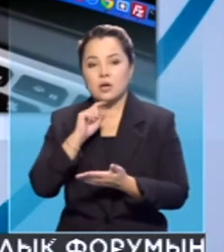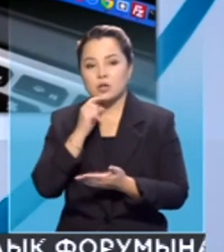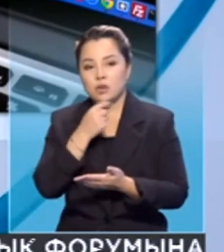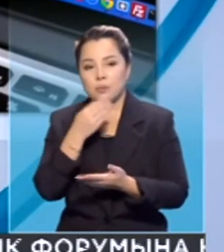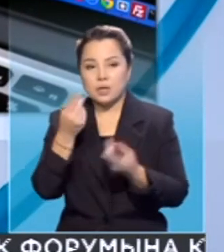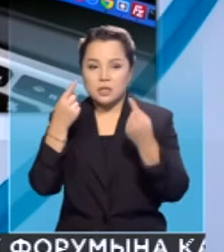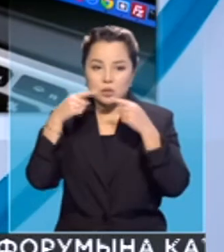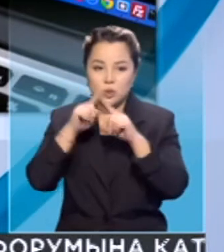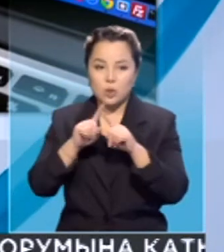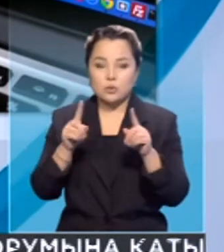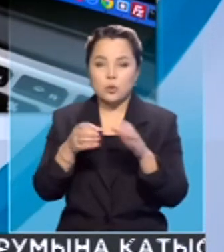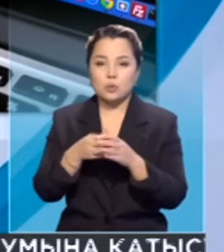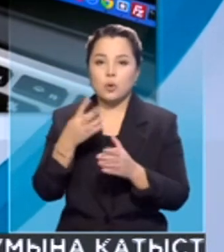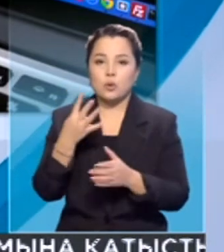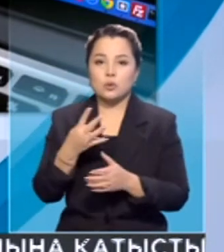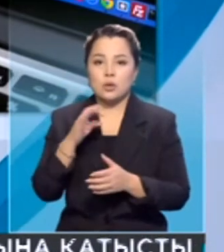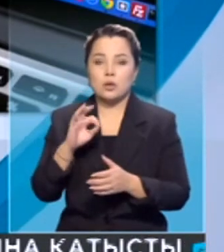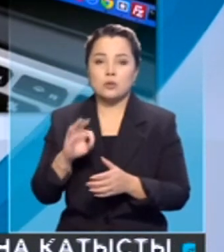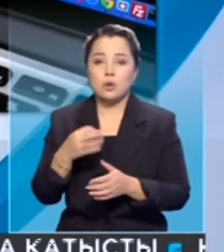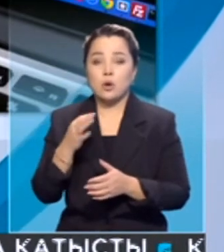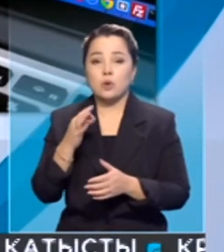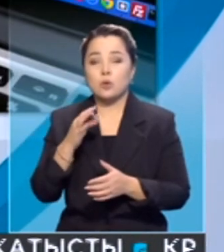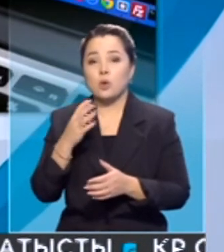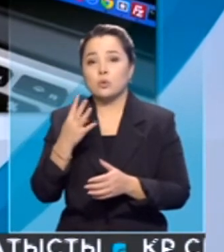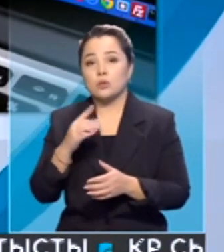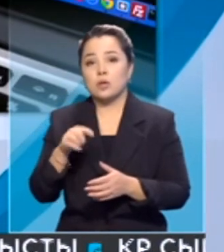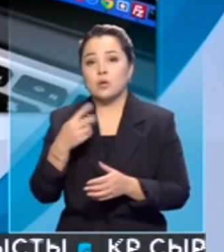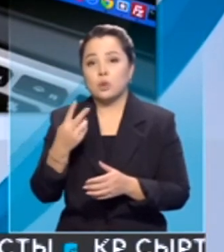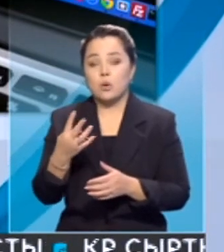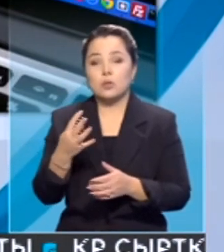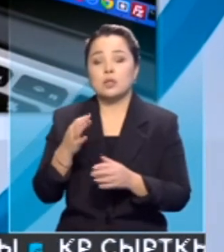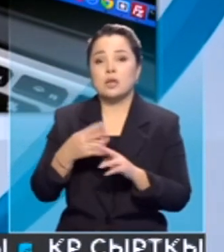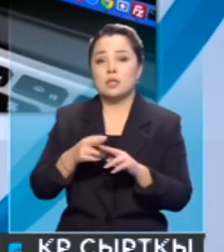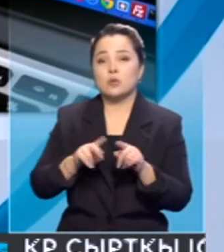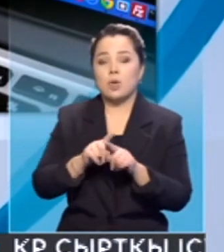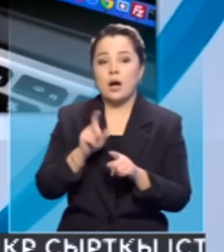экономиканы және индустрия 4.0-ді дамыту, соңғысы адам капиталын нығайту.